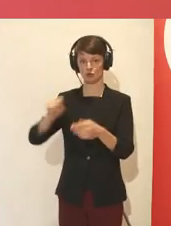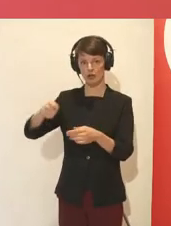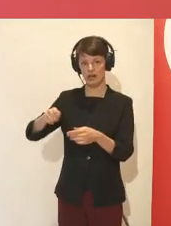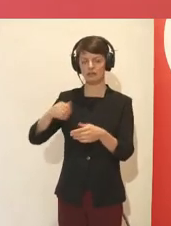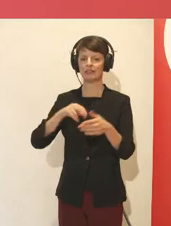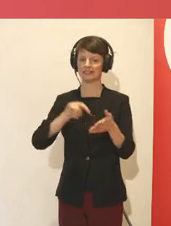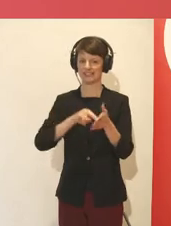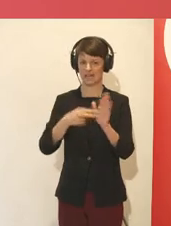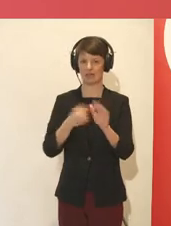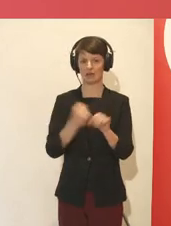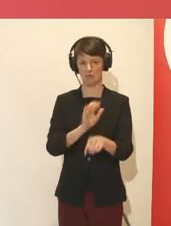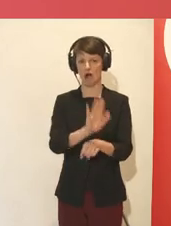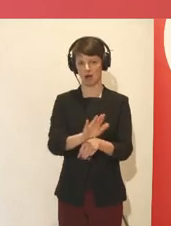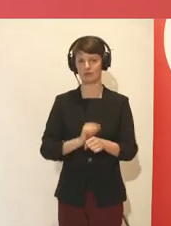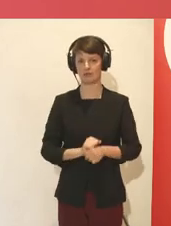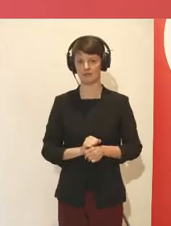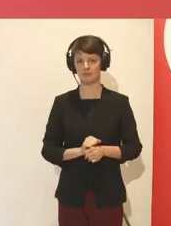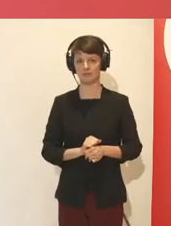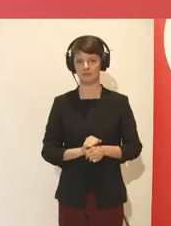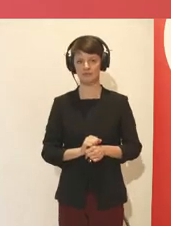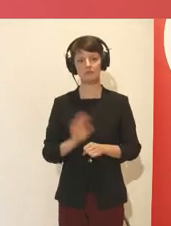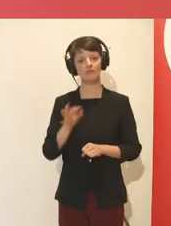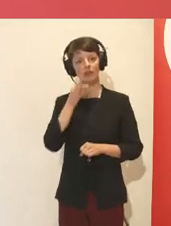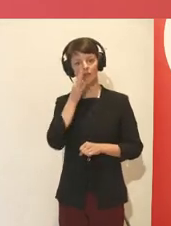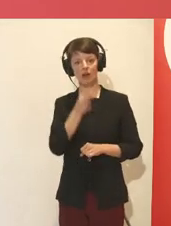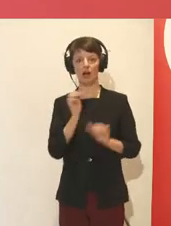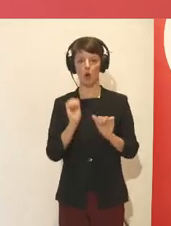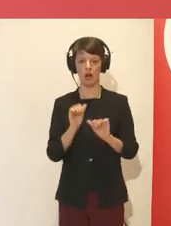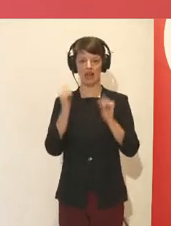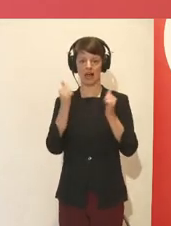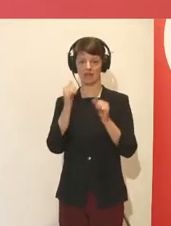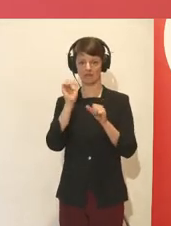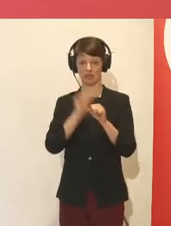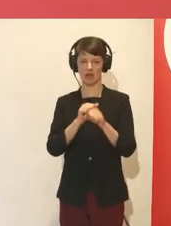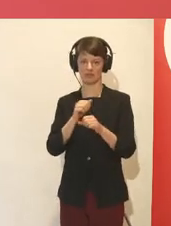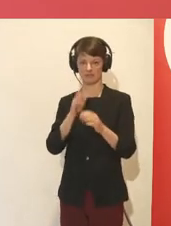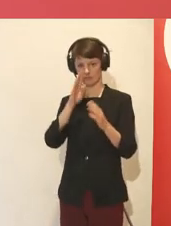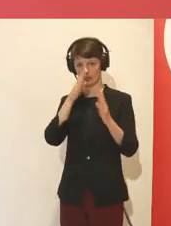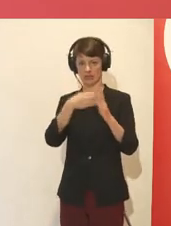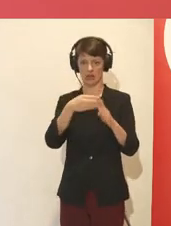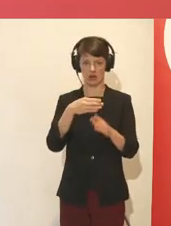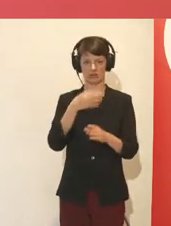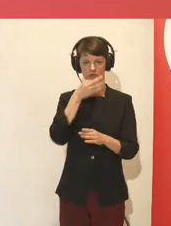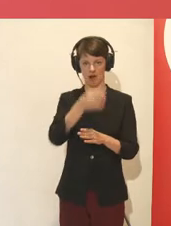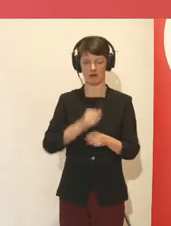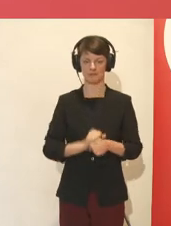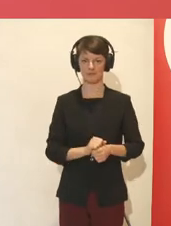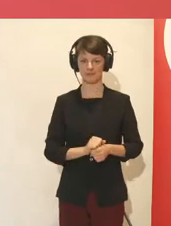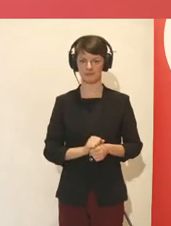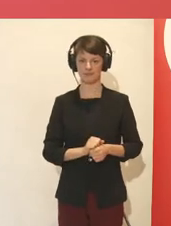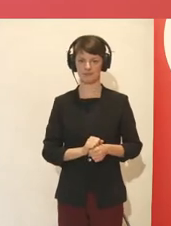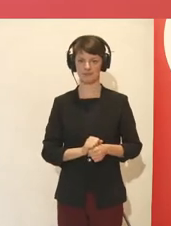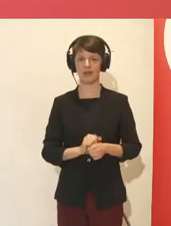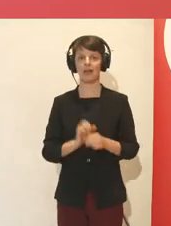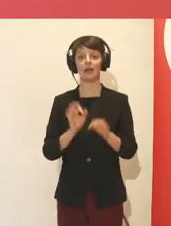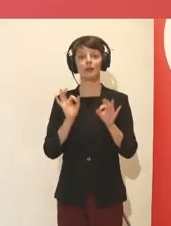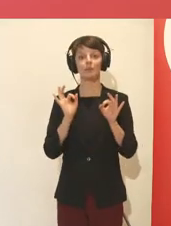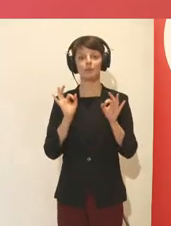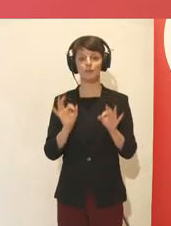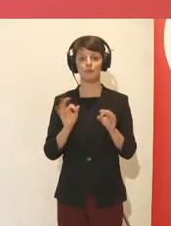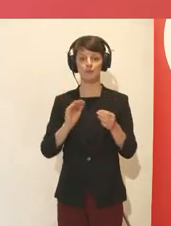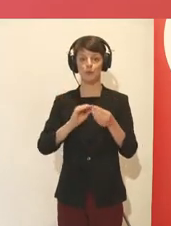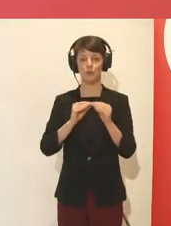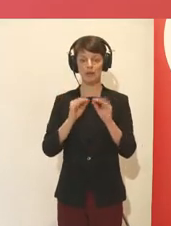technik geregelt dass ihr sogar eure frage vielleicht live stellen könnt wenn ihr da jetzt probleme habt